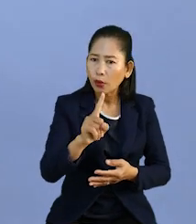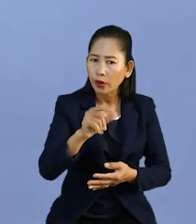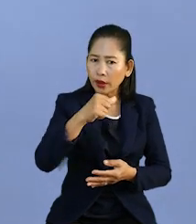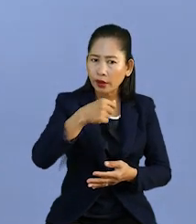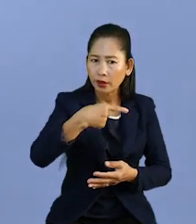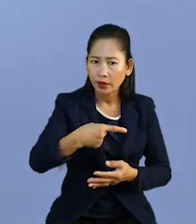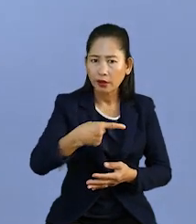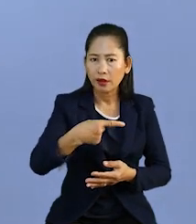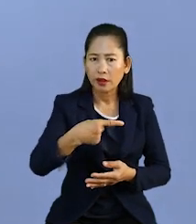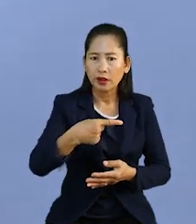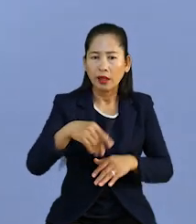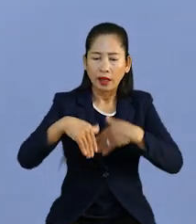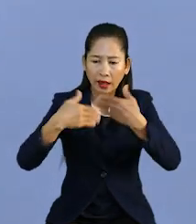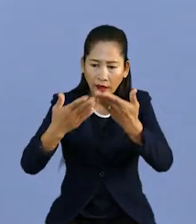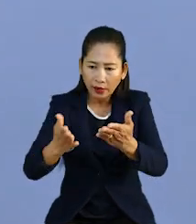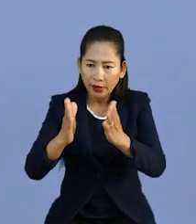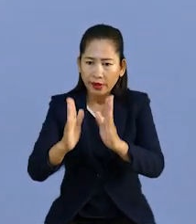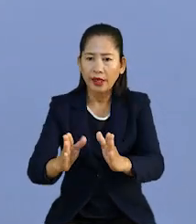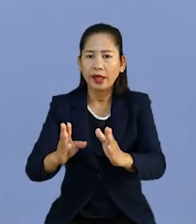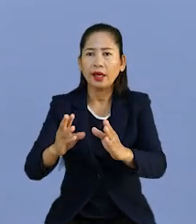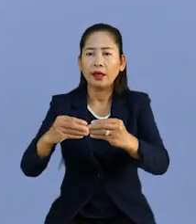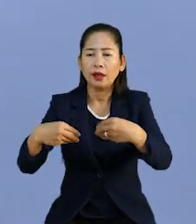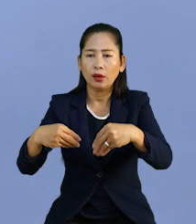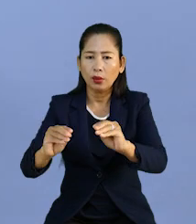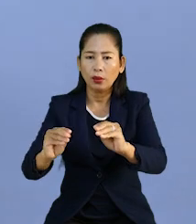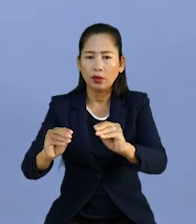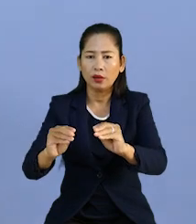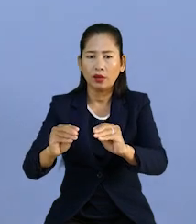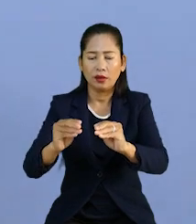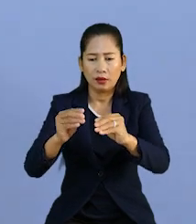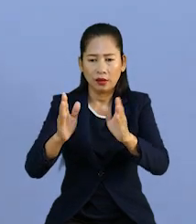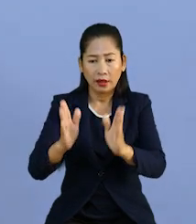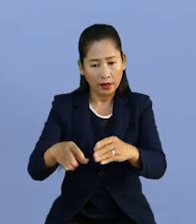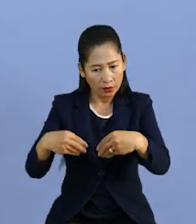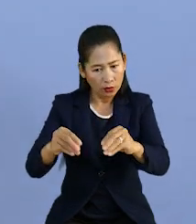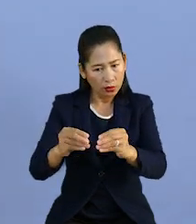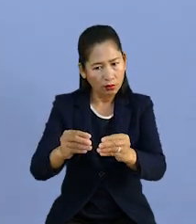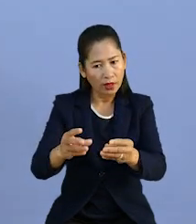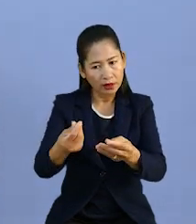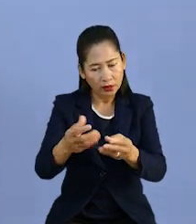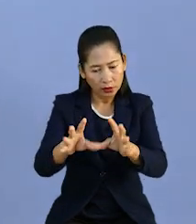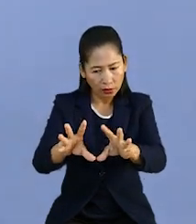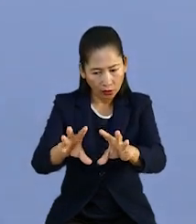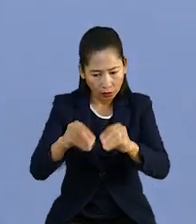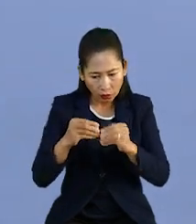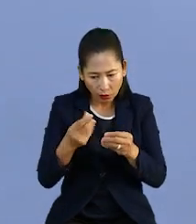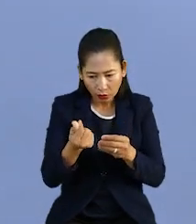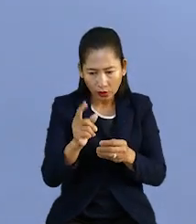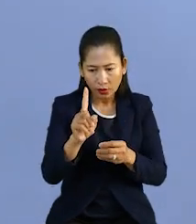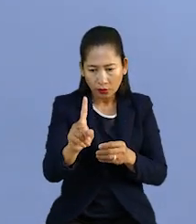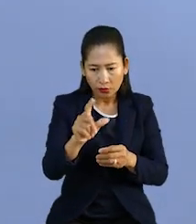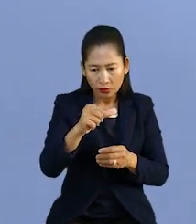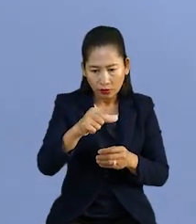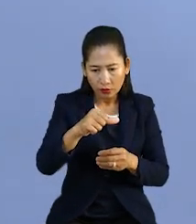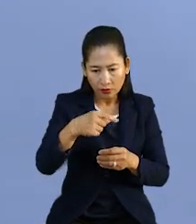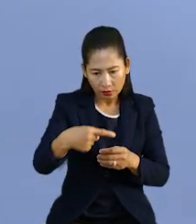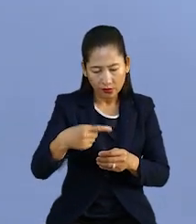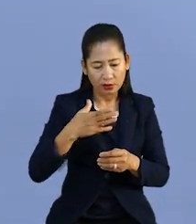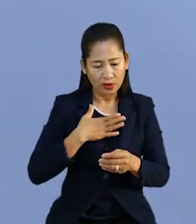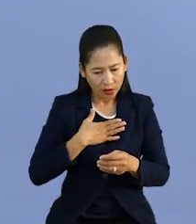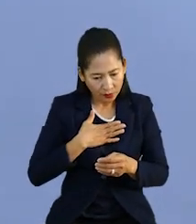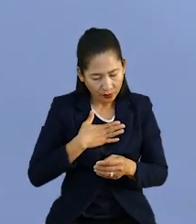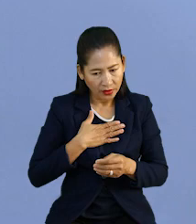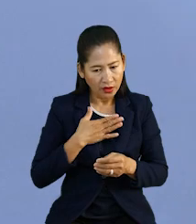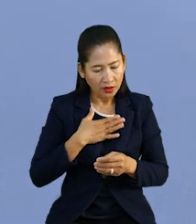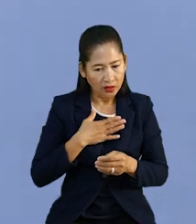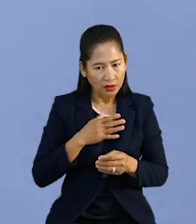cọ đạp prạ muôi sai nít từ áo nè lụa rồi chứ nè lụa cứ quát ban từ tua prạ muôi sai rìa pi nè kêu